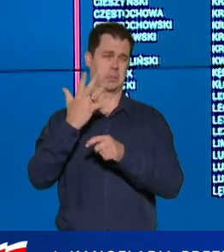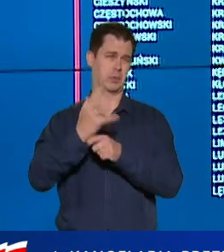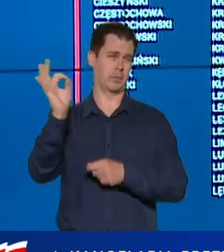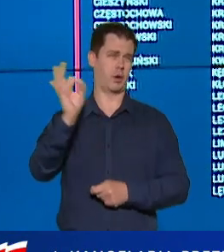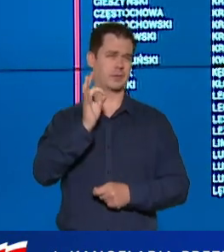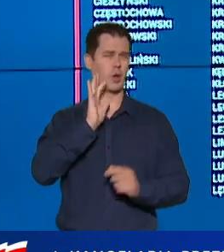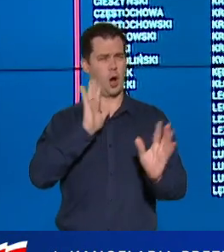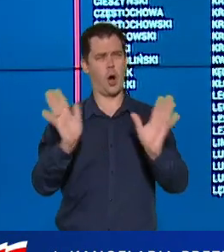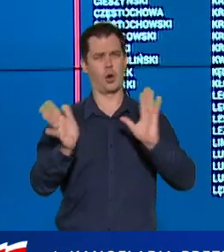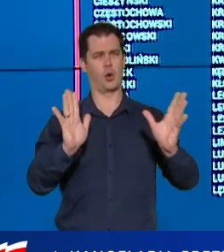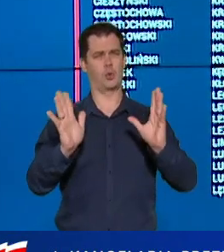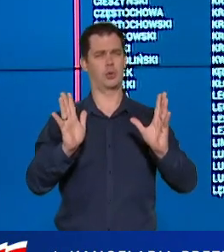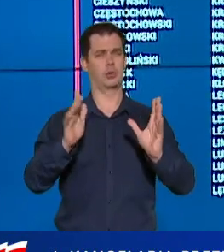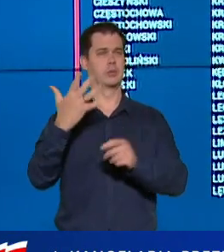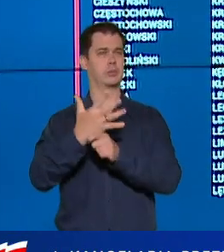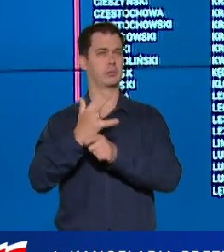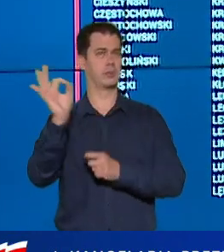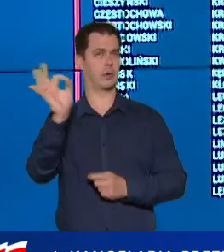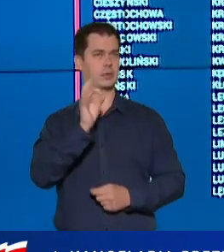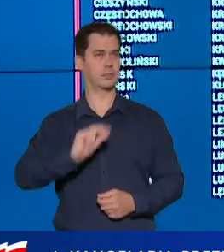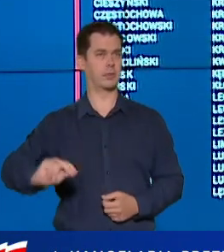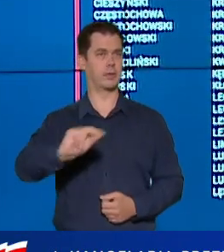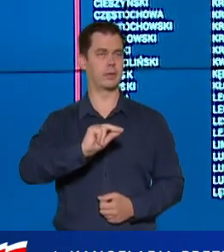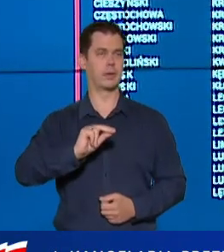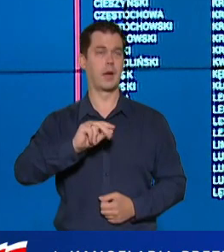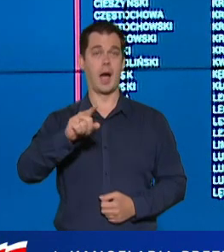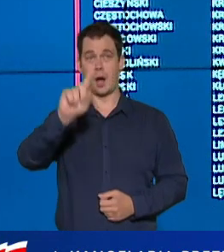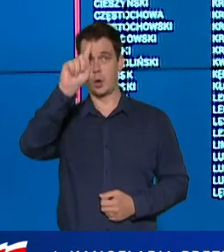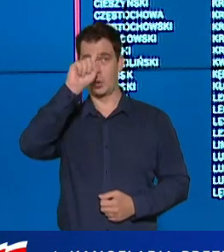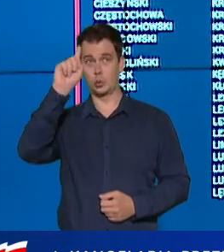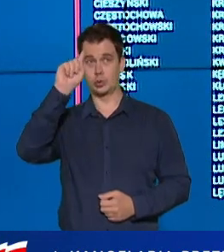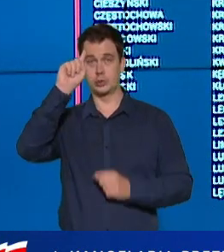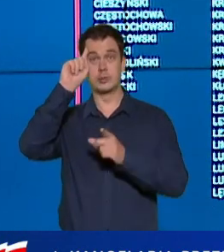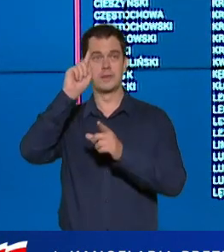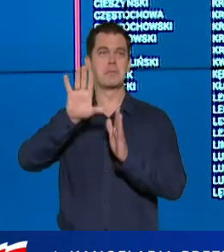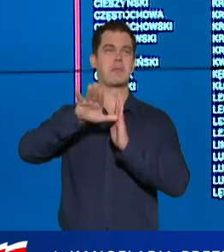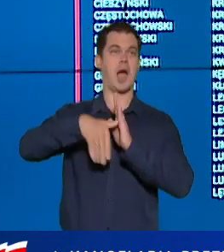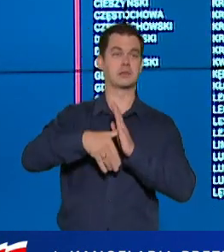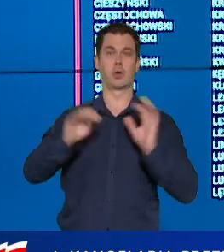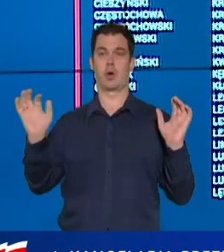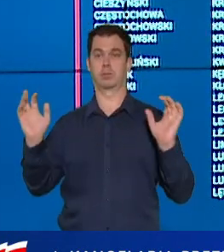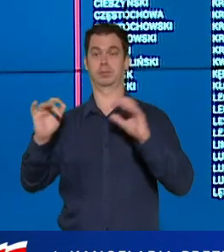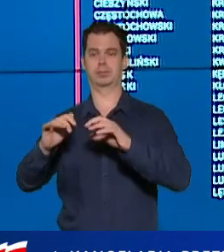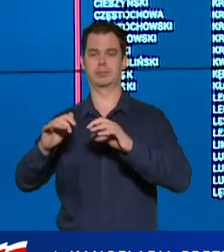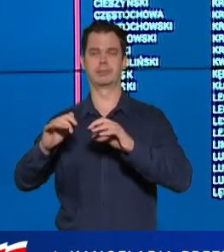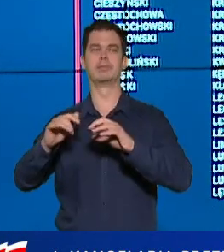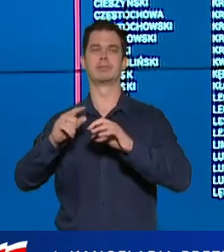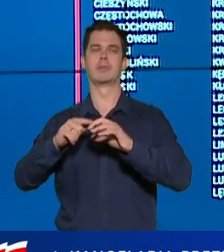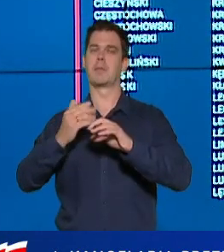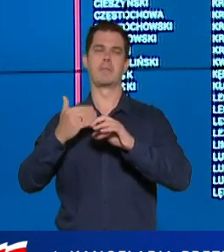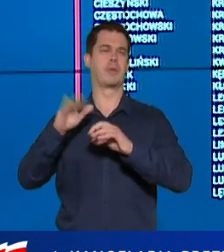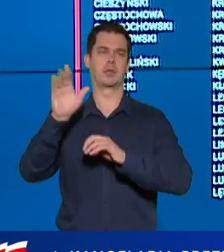50% powiatów w kraju, to liczba ludności, która mieszka w tych powiatach, przekracza